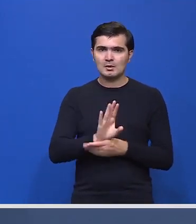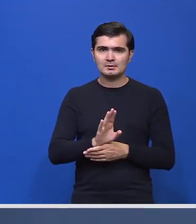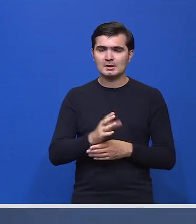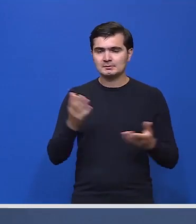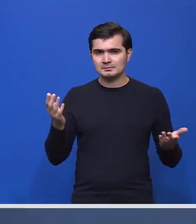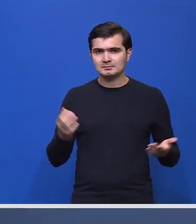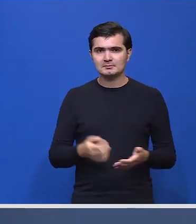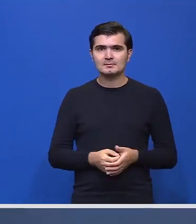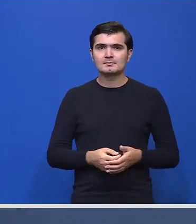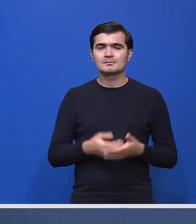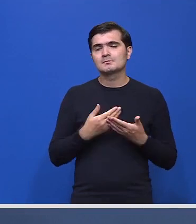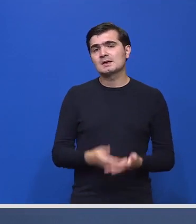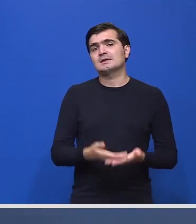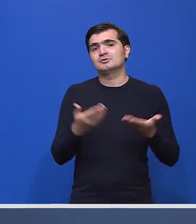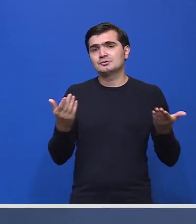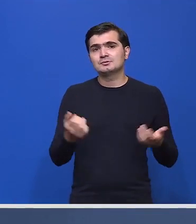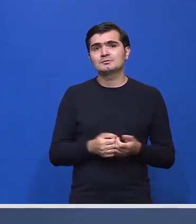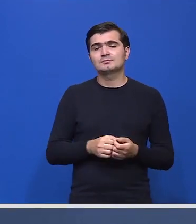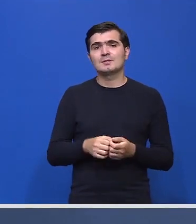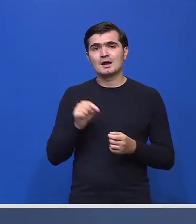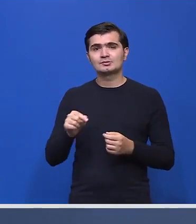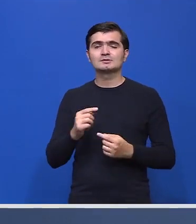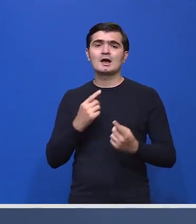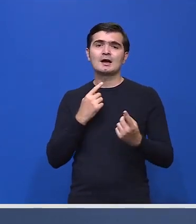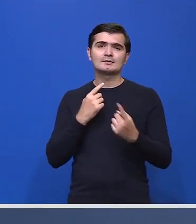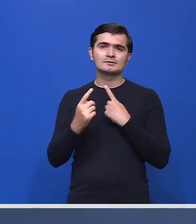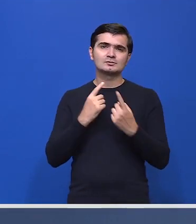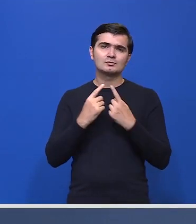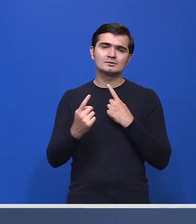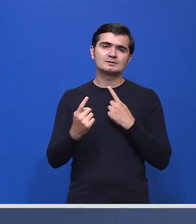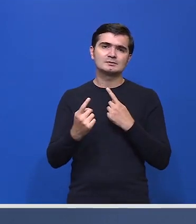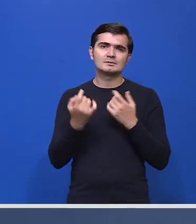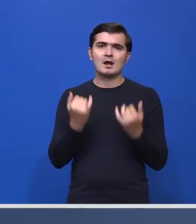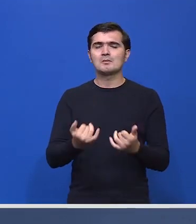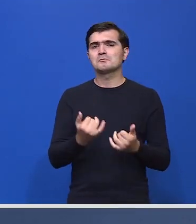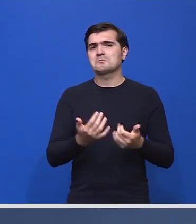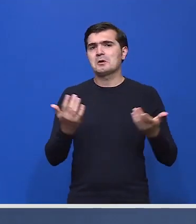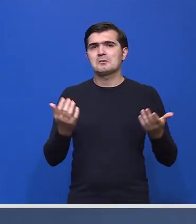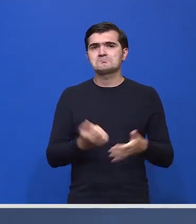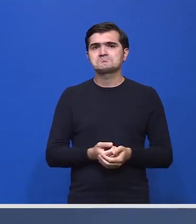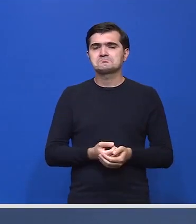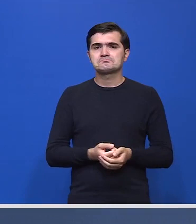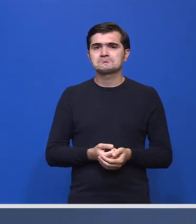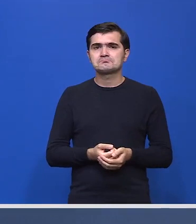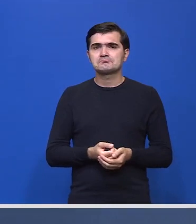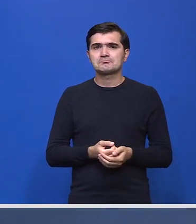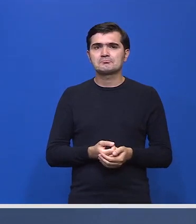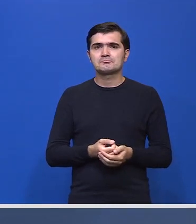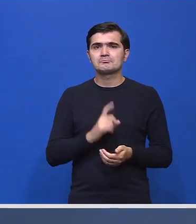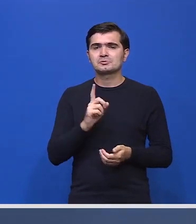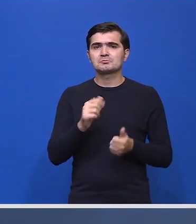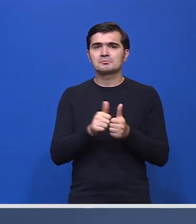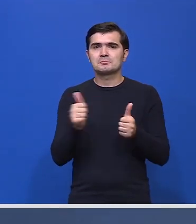deci prin urmare discuțiile acestea la acest moment sunt